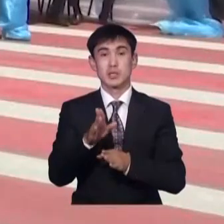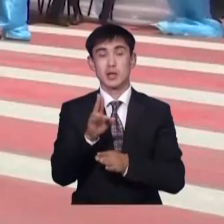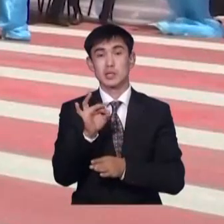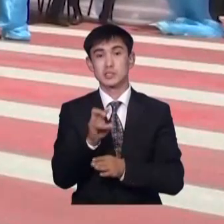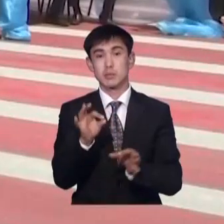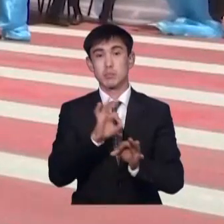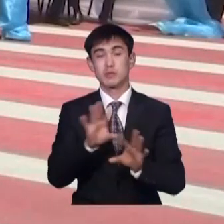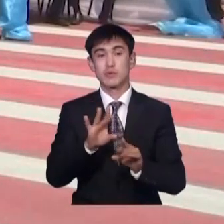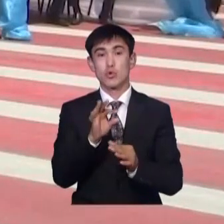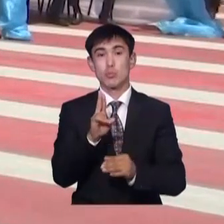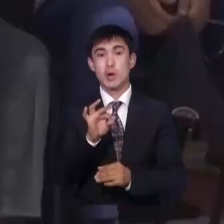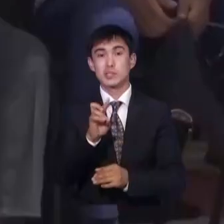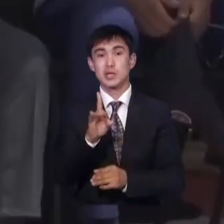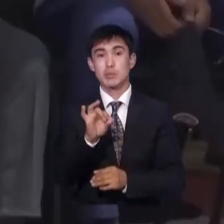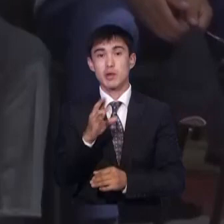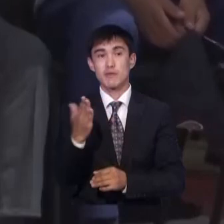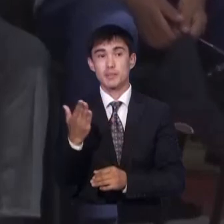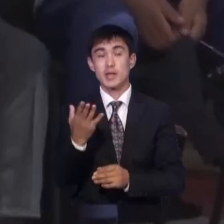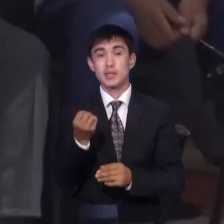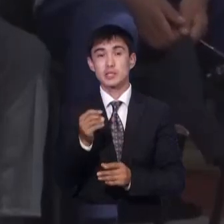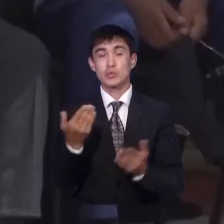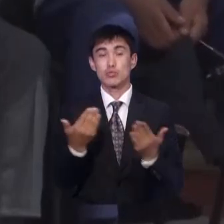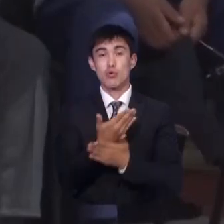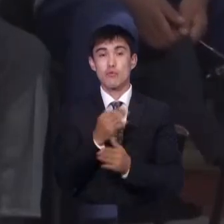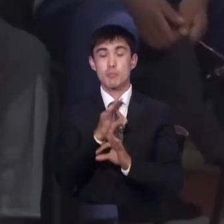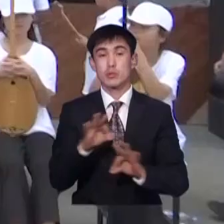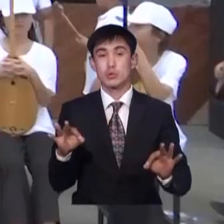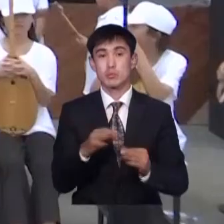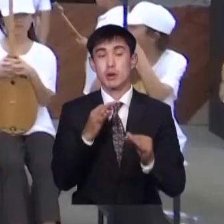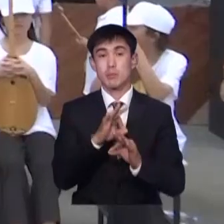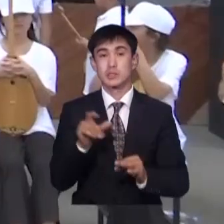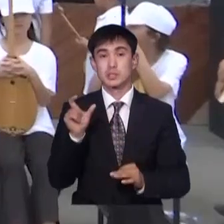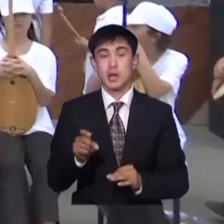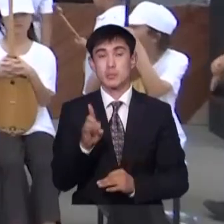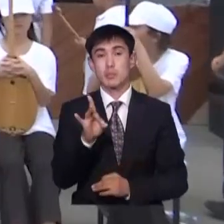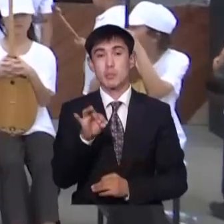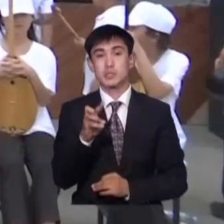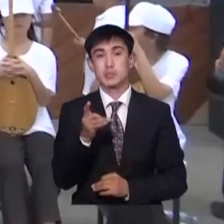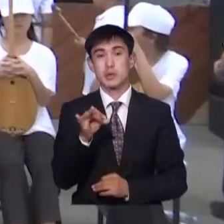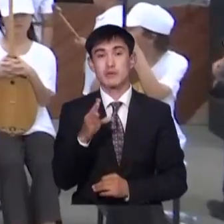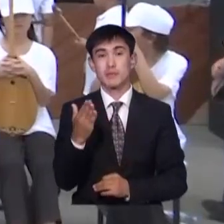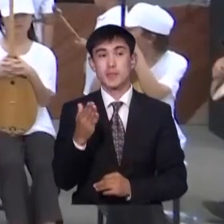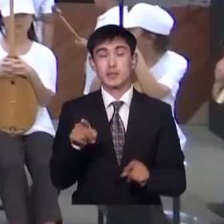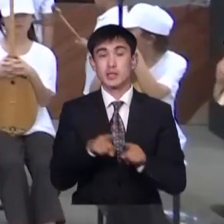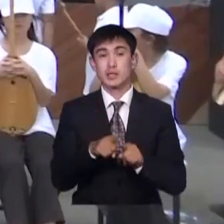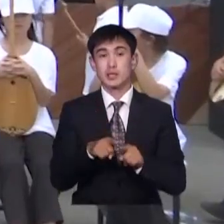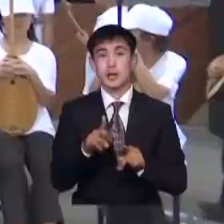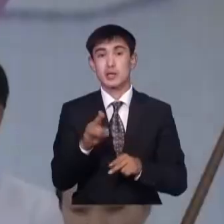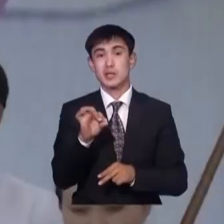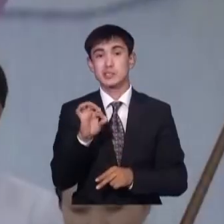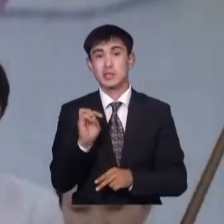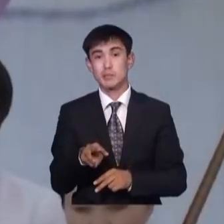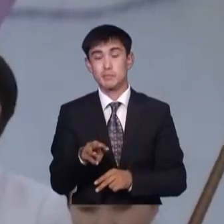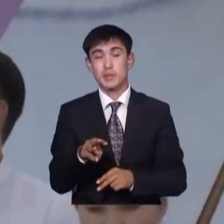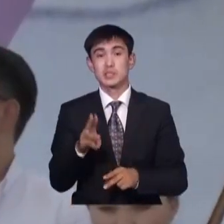классических произведений Курмангазы Сагырбайулы, а также современными мелодиями композитора Абдымомына Желдебаева, такими как «Ирке